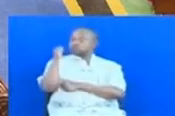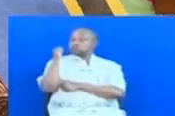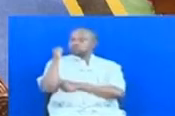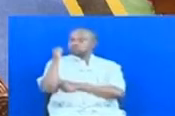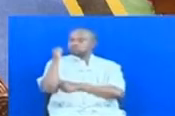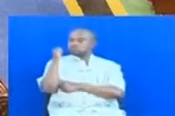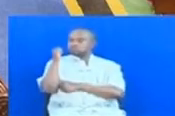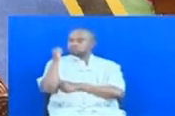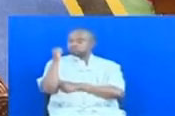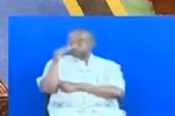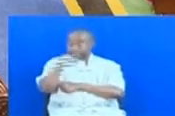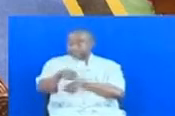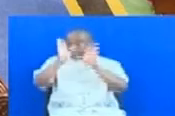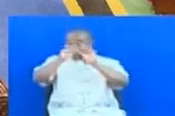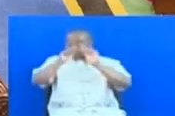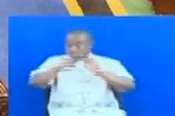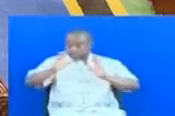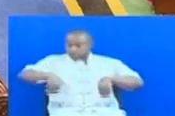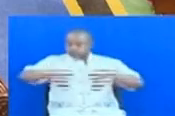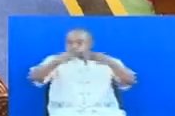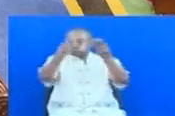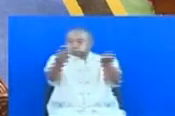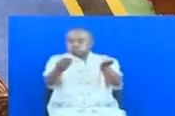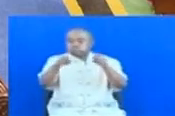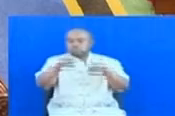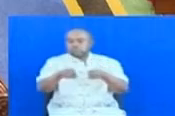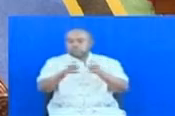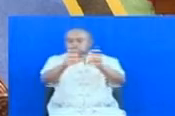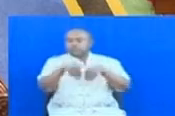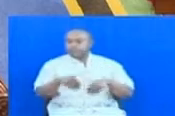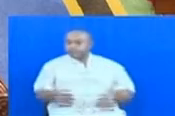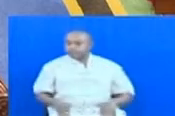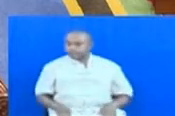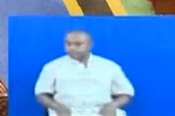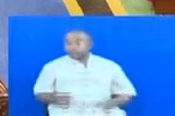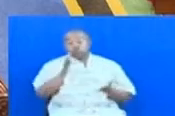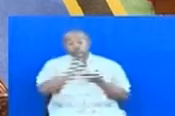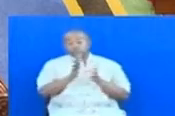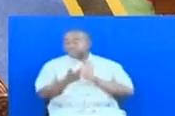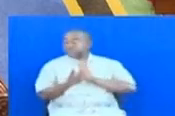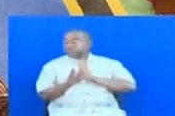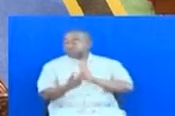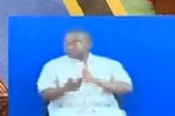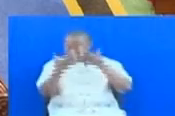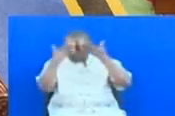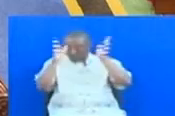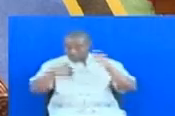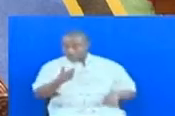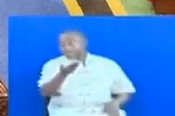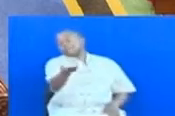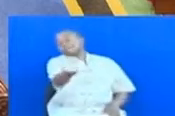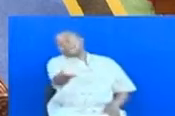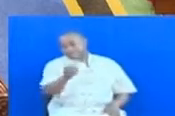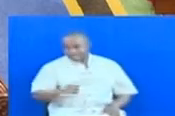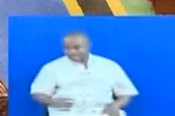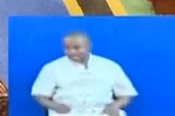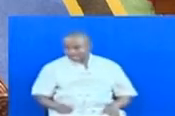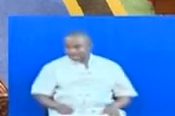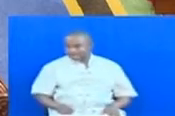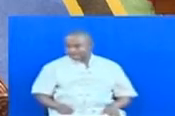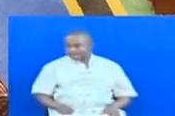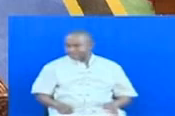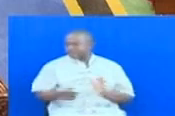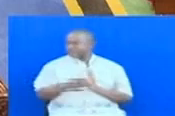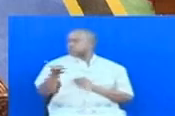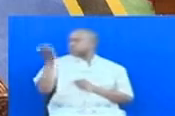ambayo leo hii imewasilishwa hapa bungeni inathibitisha hayo Mheshimiwa Naibu Spika. Tulipotoka huko nyuma hati chafu,